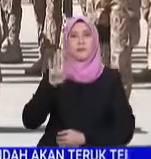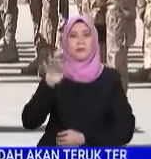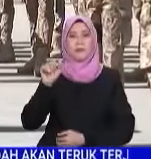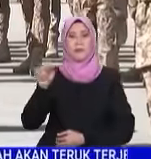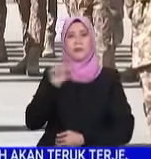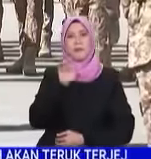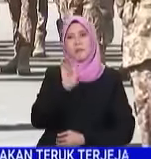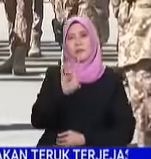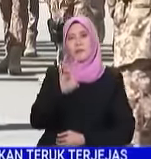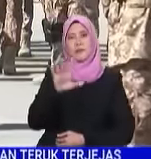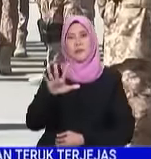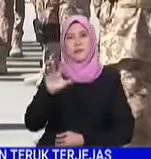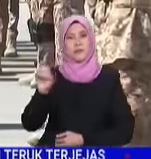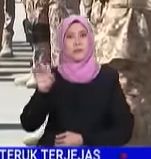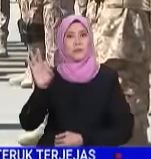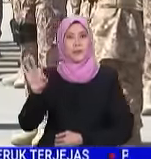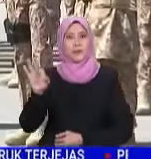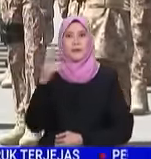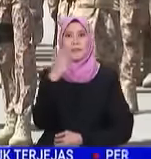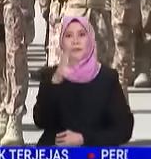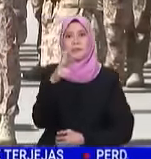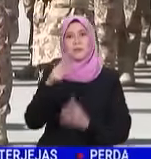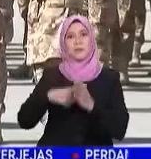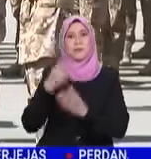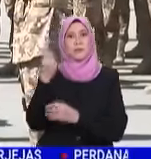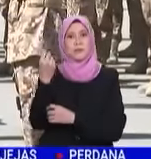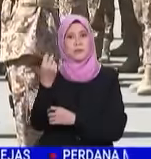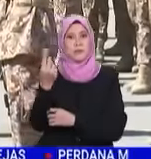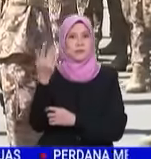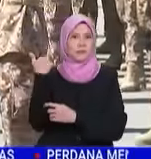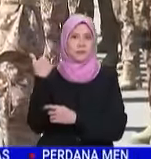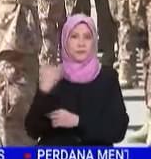8509 mulai 13 November lalu